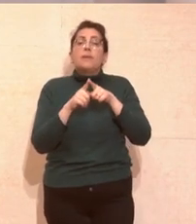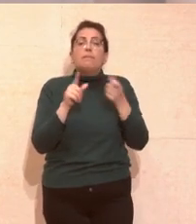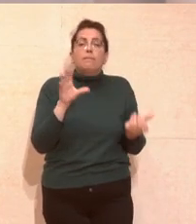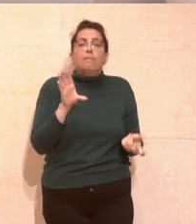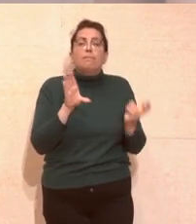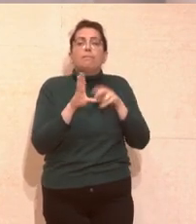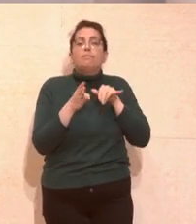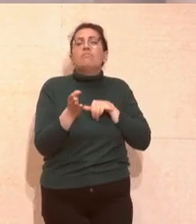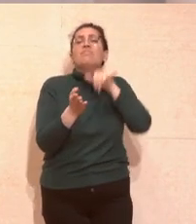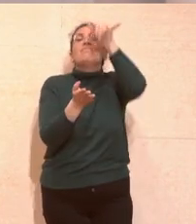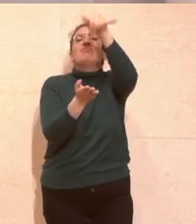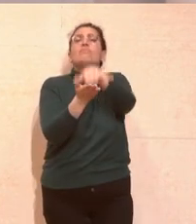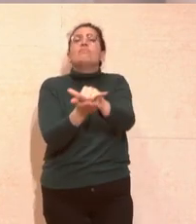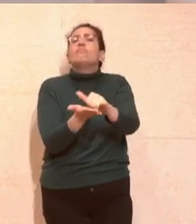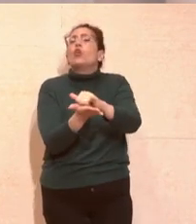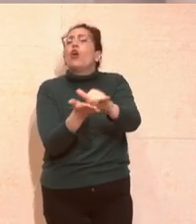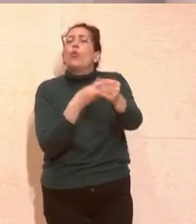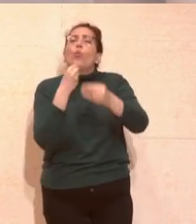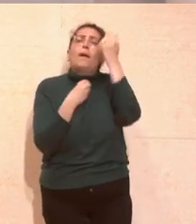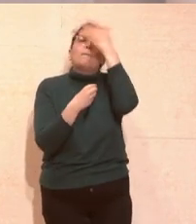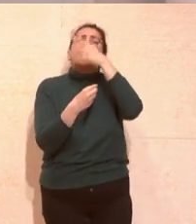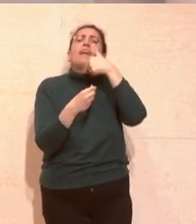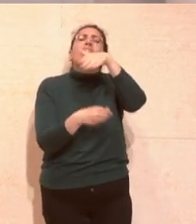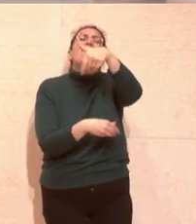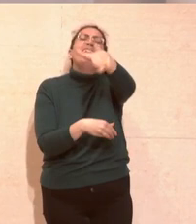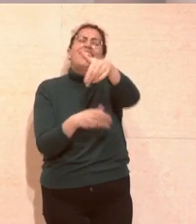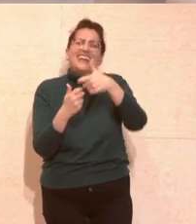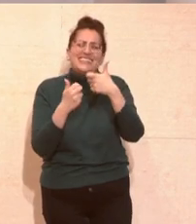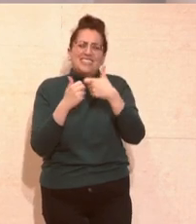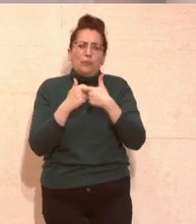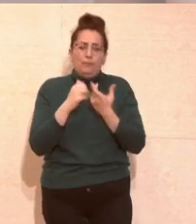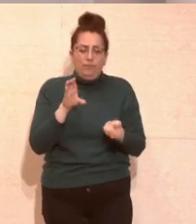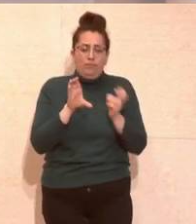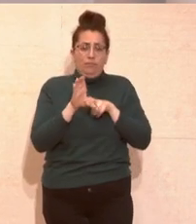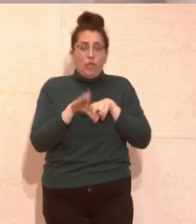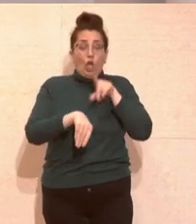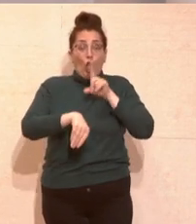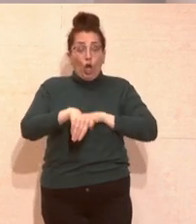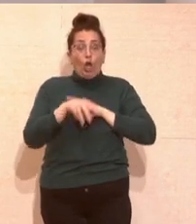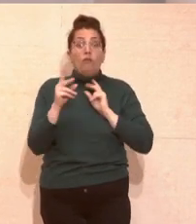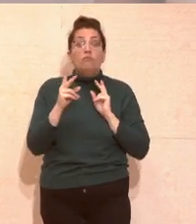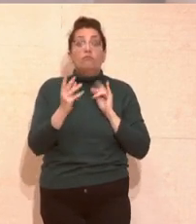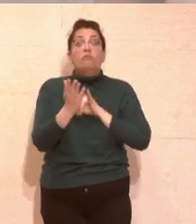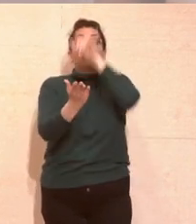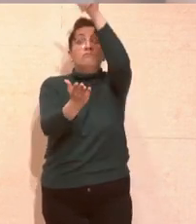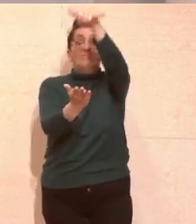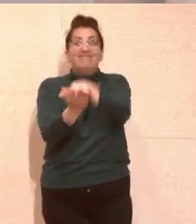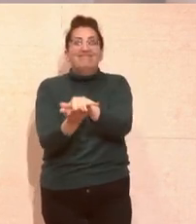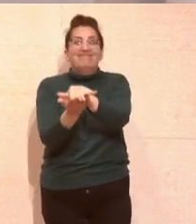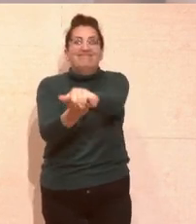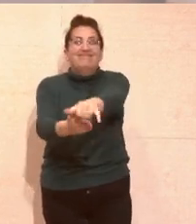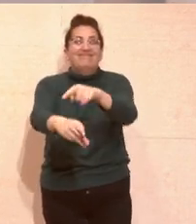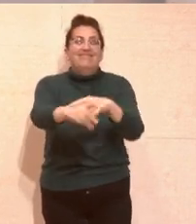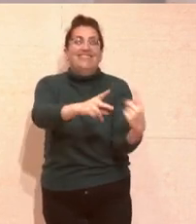York ou plus loin aux USA. On se retrouve dans une situation de décalage horaire, de désynchronie de nos horloges. Et du